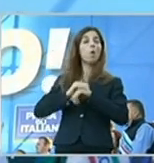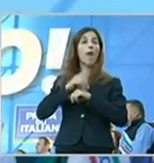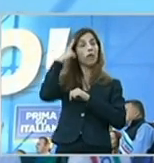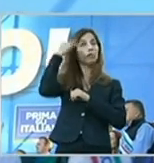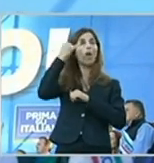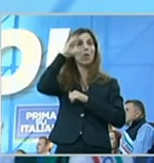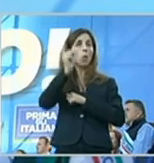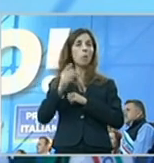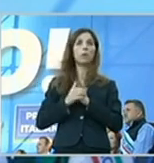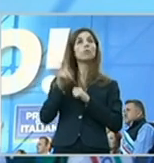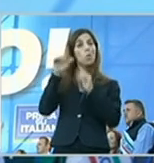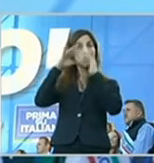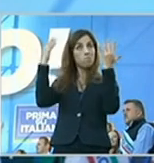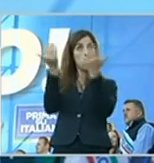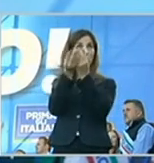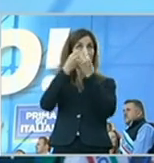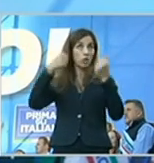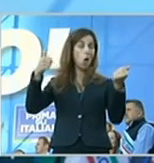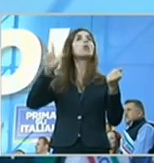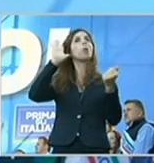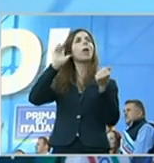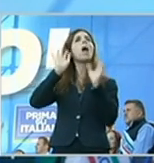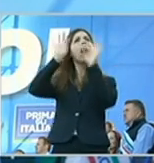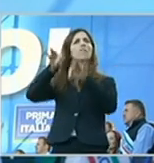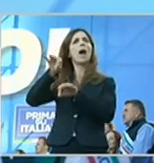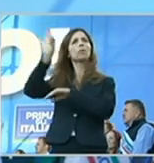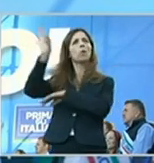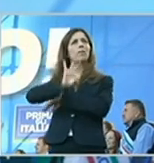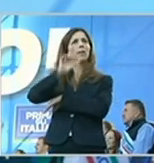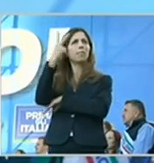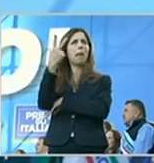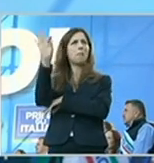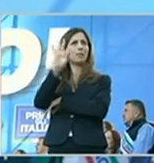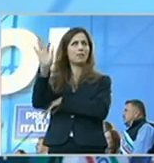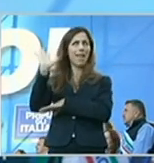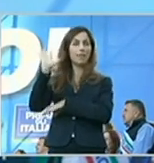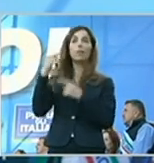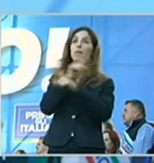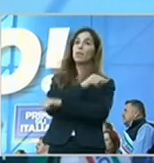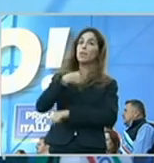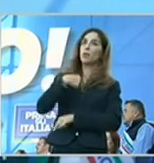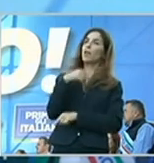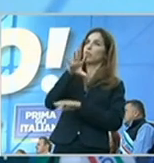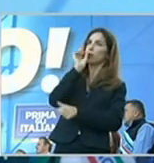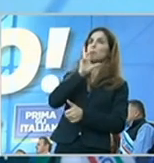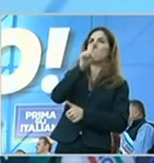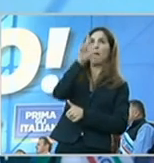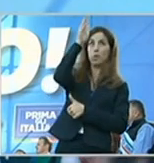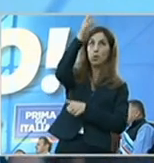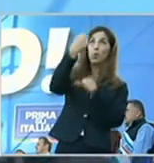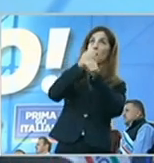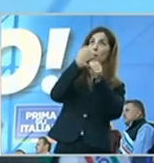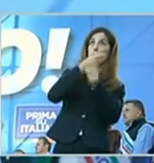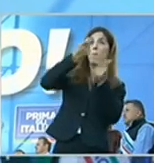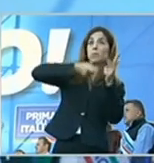i problemi del mondo e c'ha il 3%. Io ho scelto di parlare di futuro, di lavoro, di pensioni, di agricoltura, di scuole,